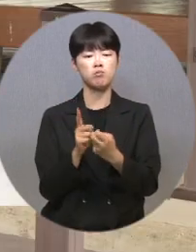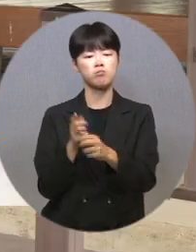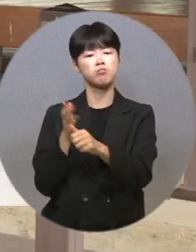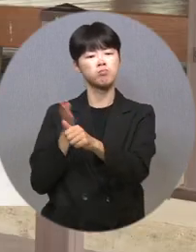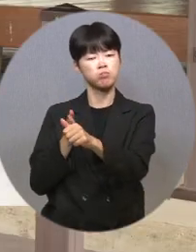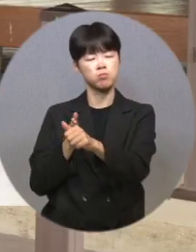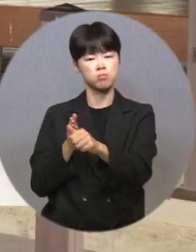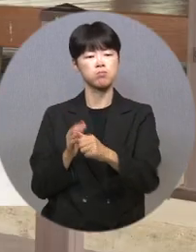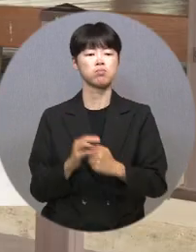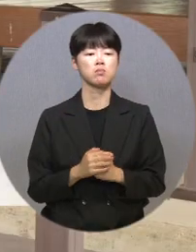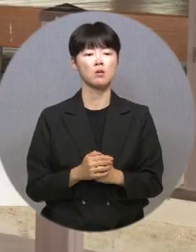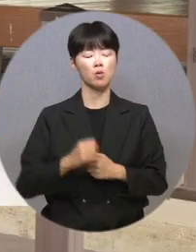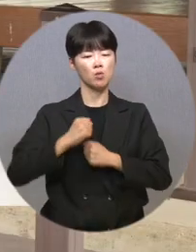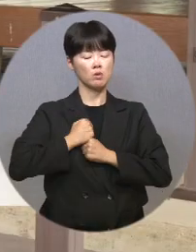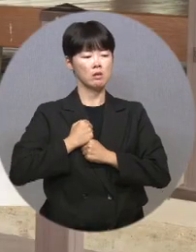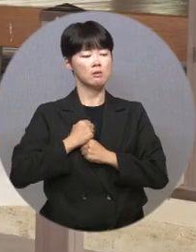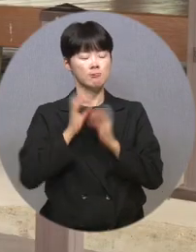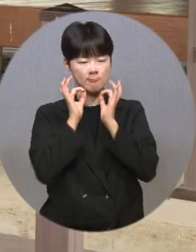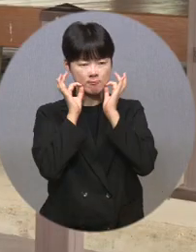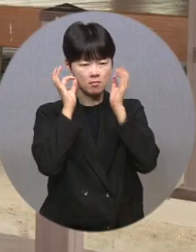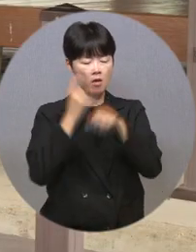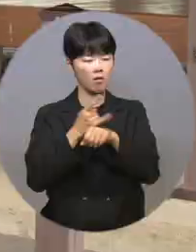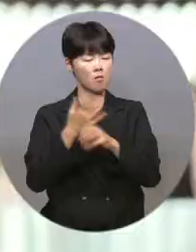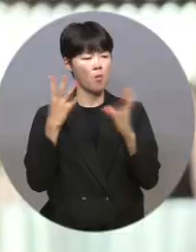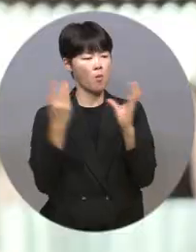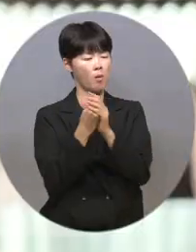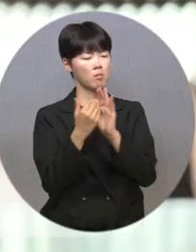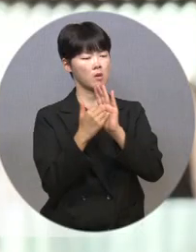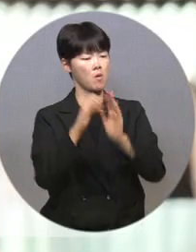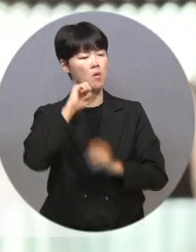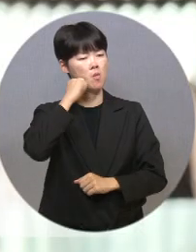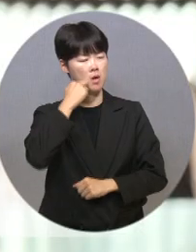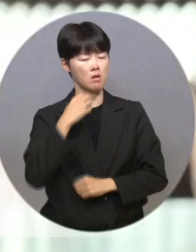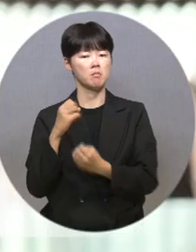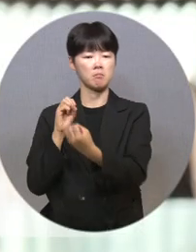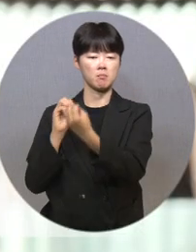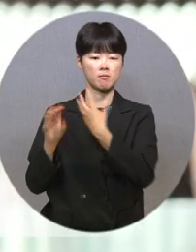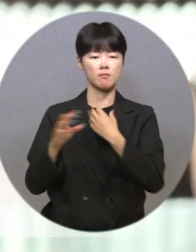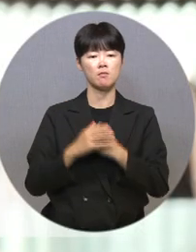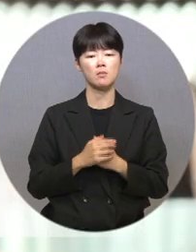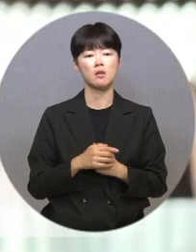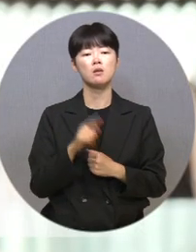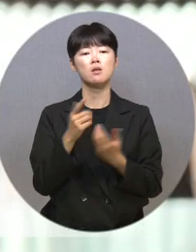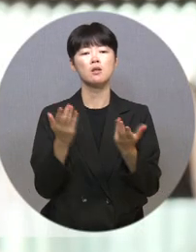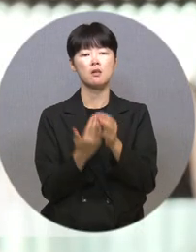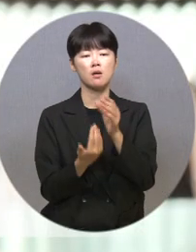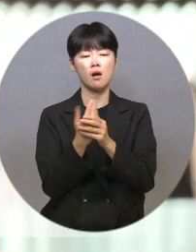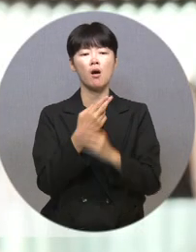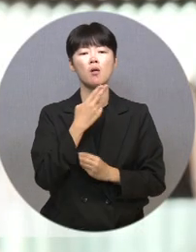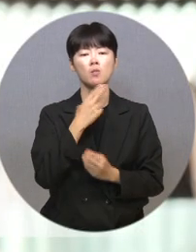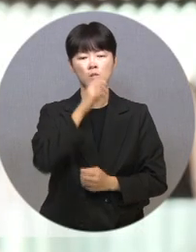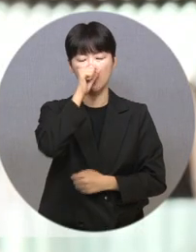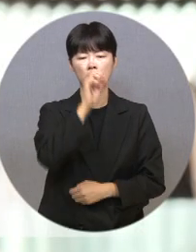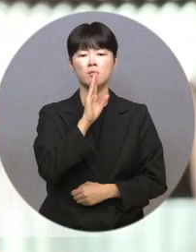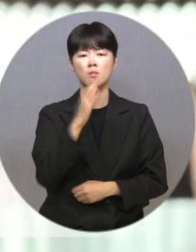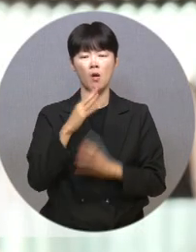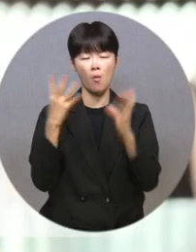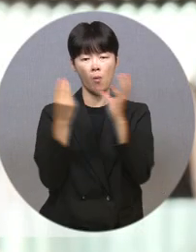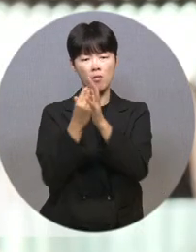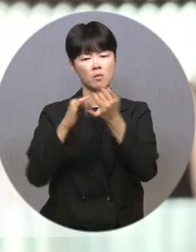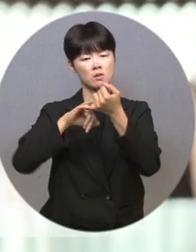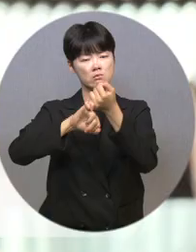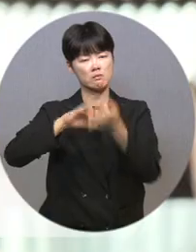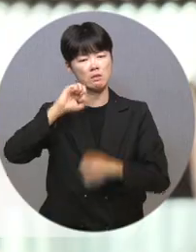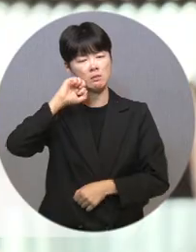완벽한 약속은 할 수 없다는 답변만을 내놨습니다. 그런 일이 없어야 되는데 사실 완벽한 약속은 못